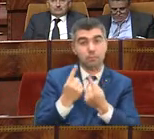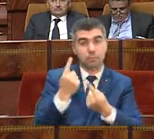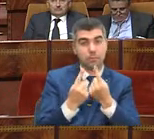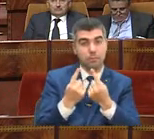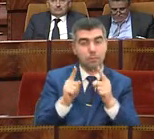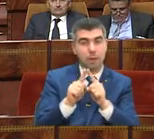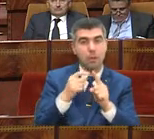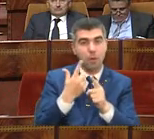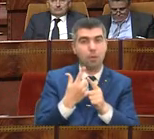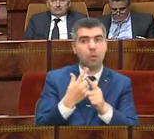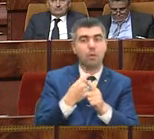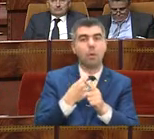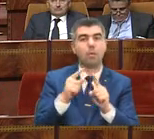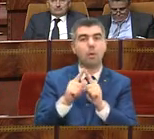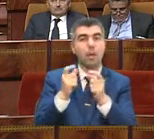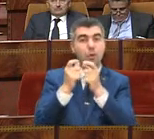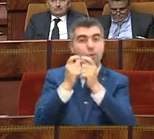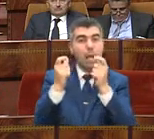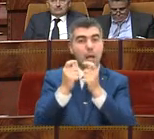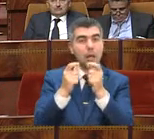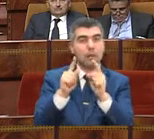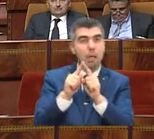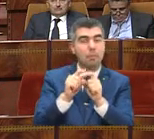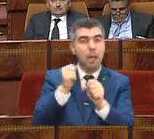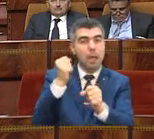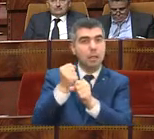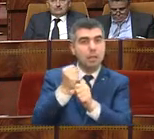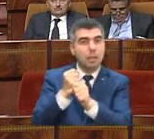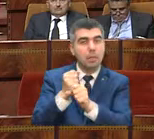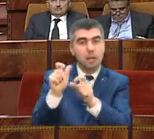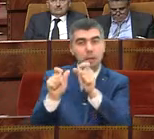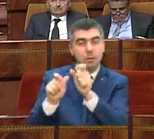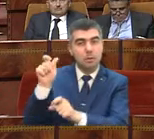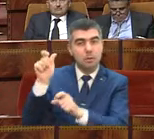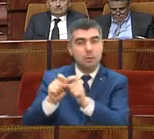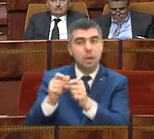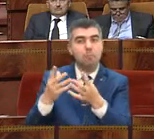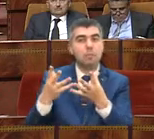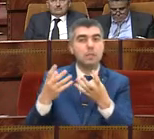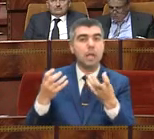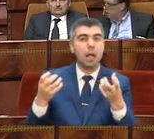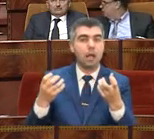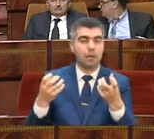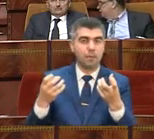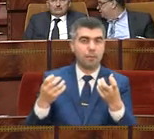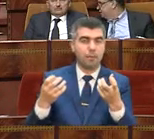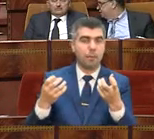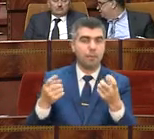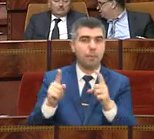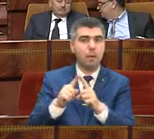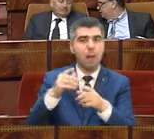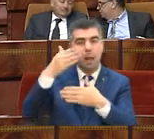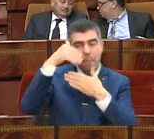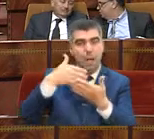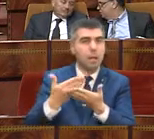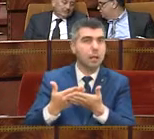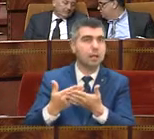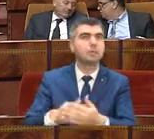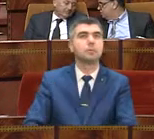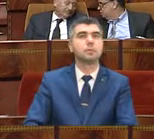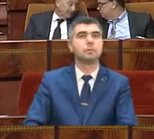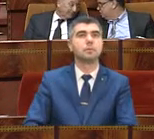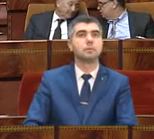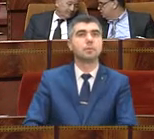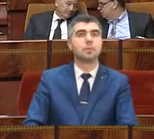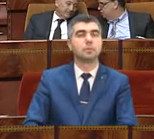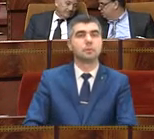الوطنية اللي كتشغل وكانت كتشغل عدد كبير من المغاربة،